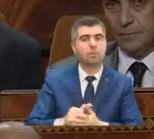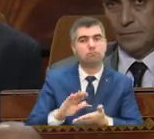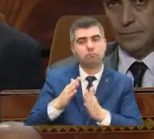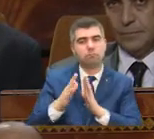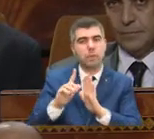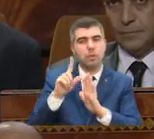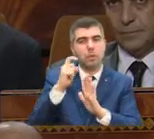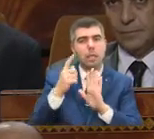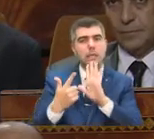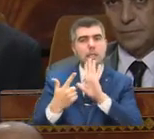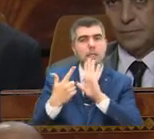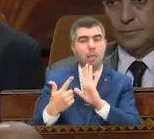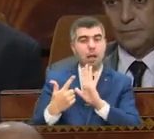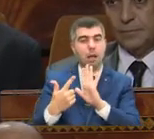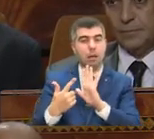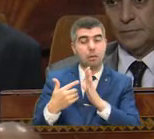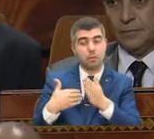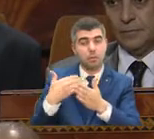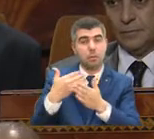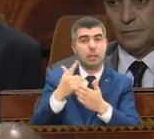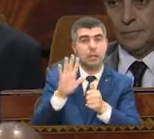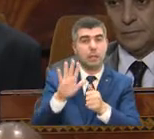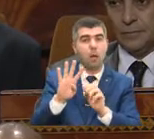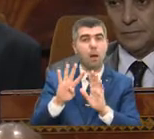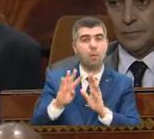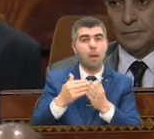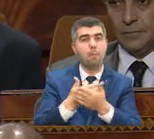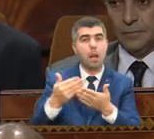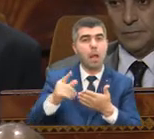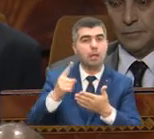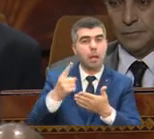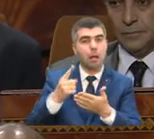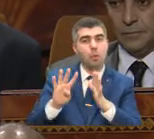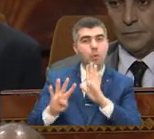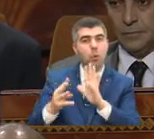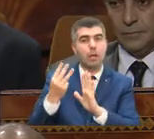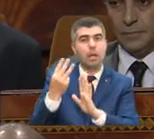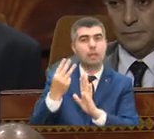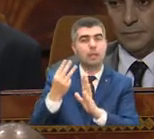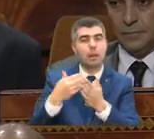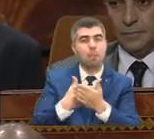الماضي 46 مليار درهم، عوض 39 مليار سنة